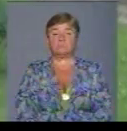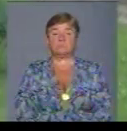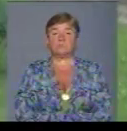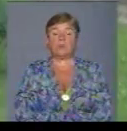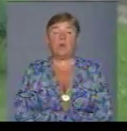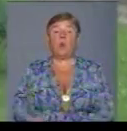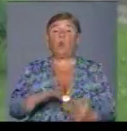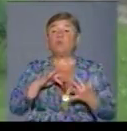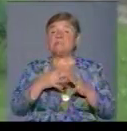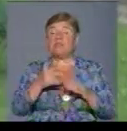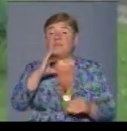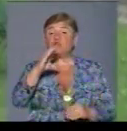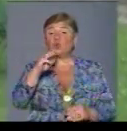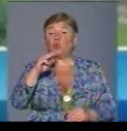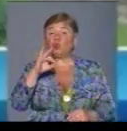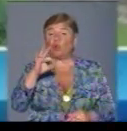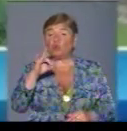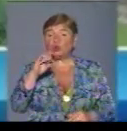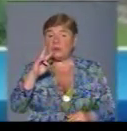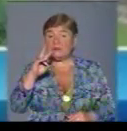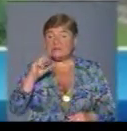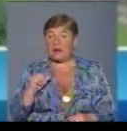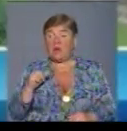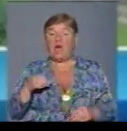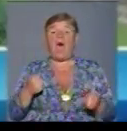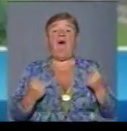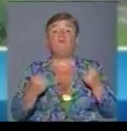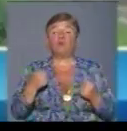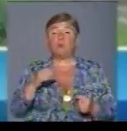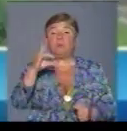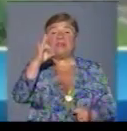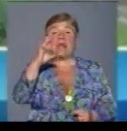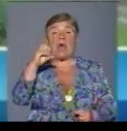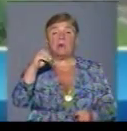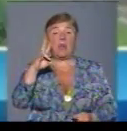У селі Сторожниця о пів на першу ночі автомобіль «Рено»